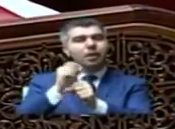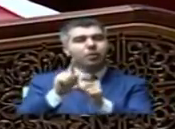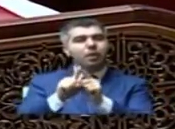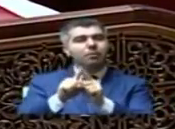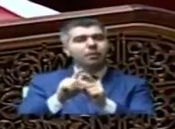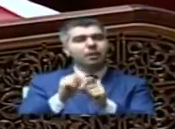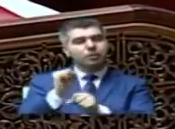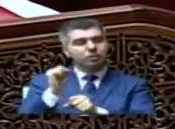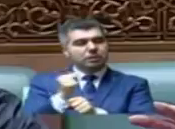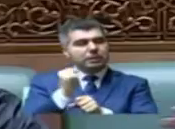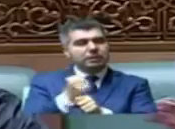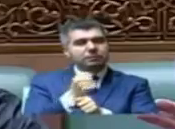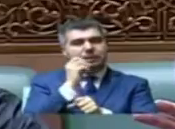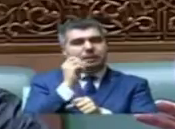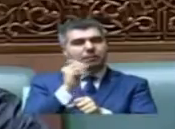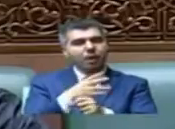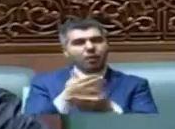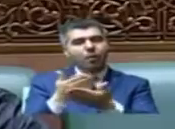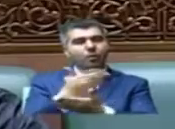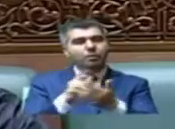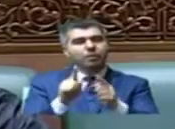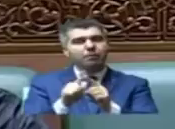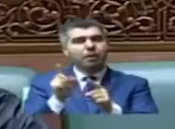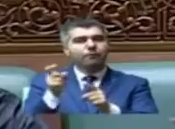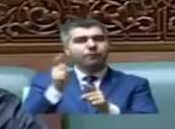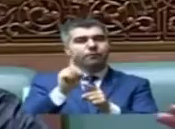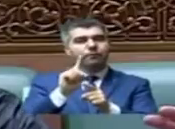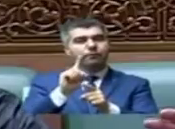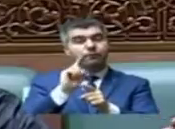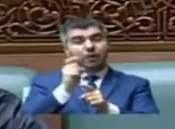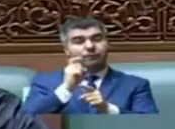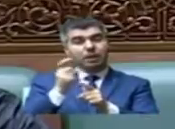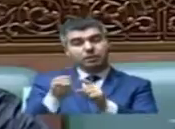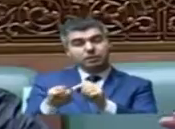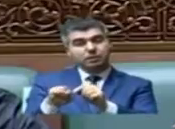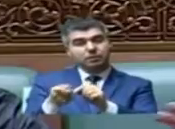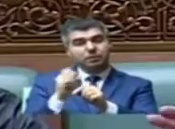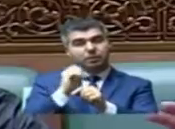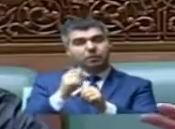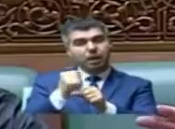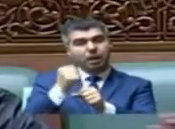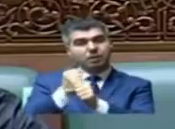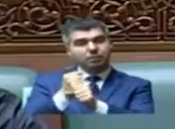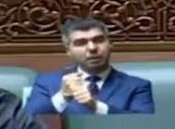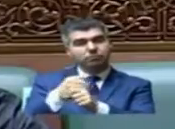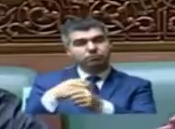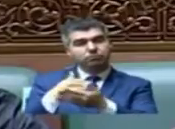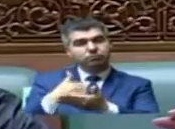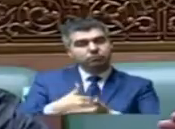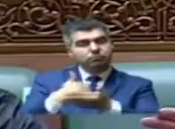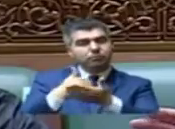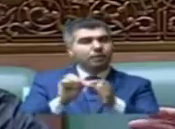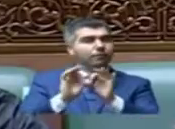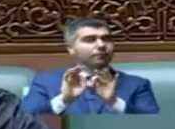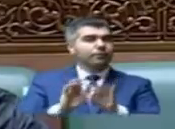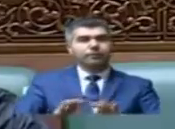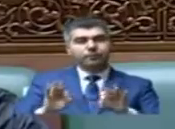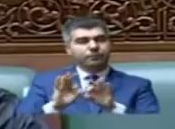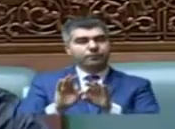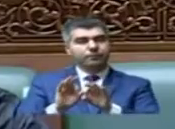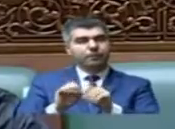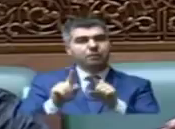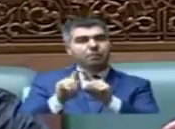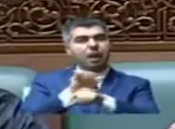لا يتمتعون حتى بالحد الأدنى للأجر السميق، ومما يتناقض والدستور المادة 31 وقوانين